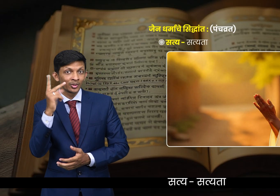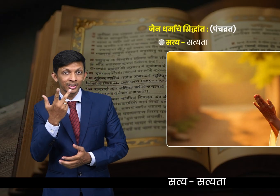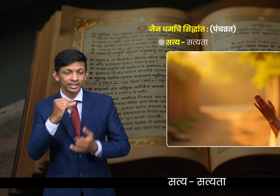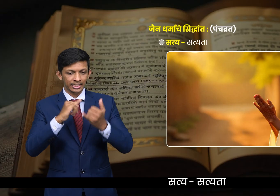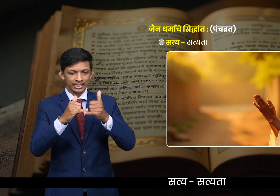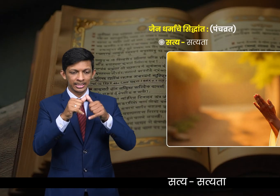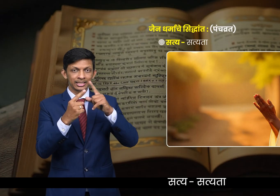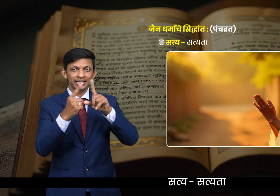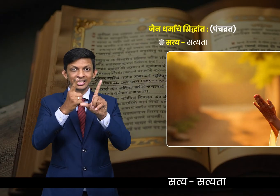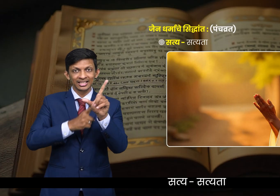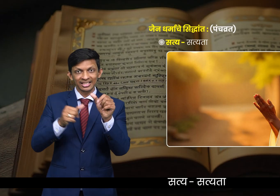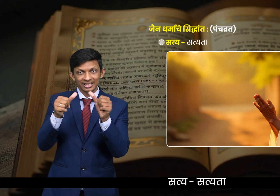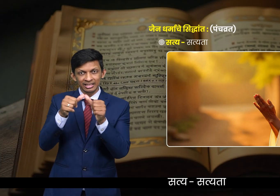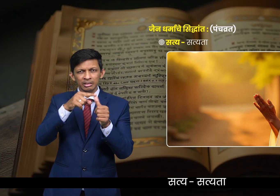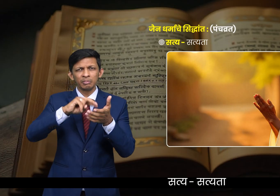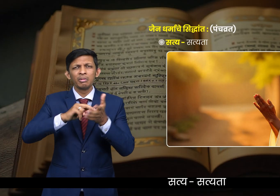सत्य, सत्यता,